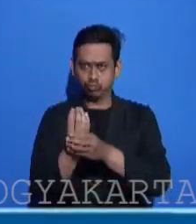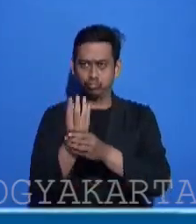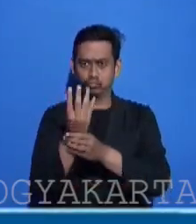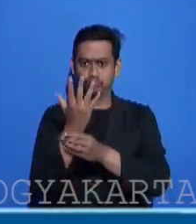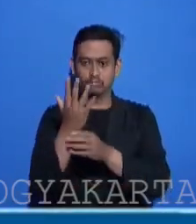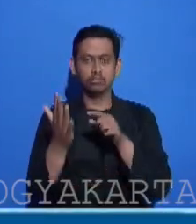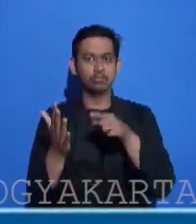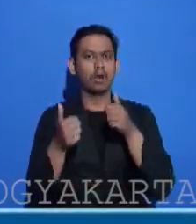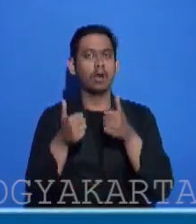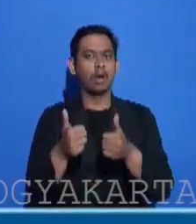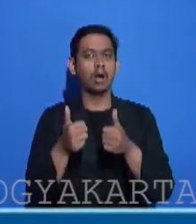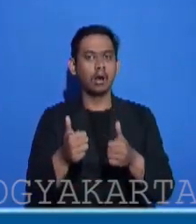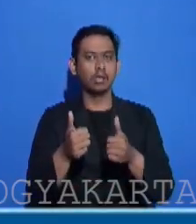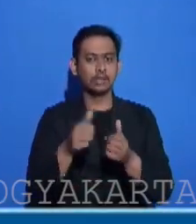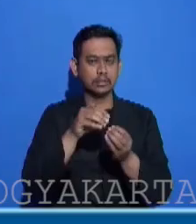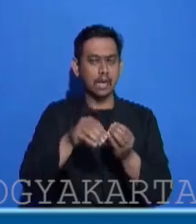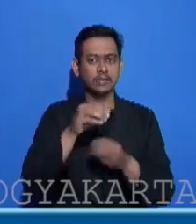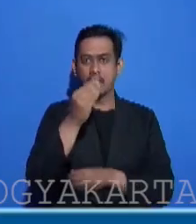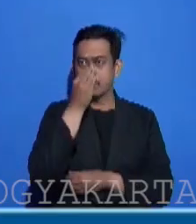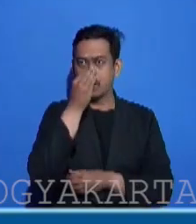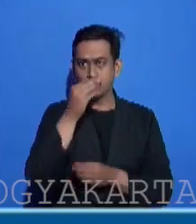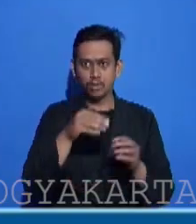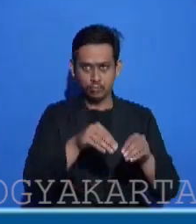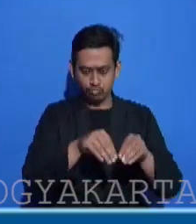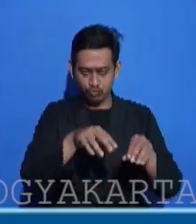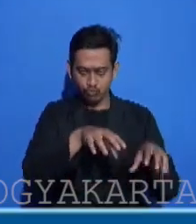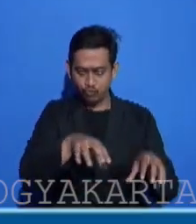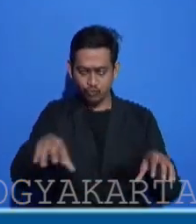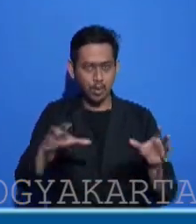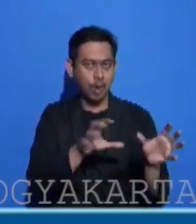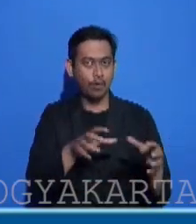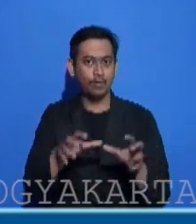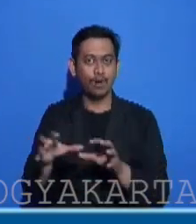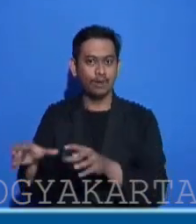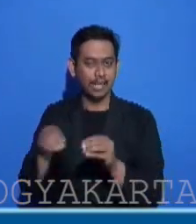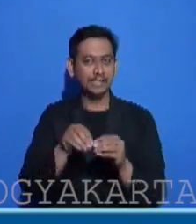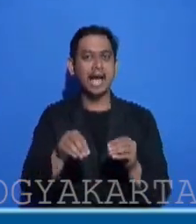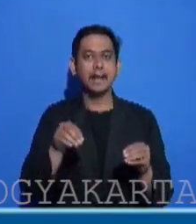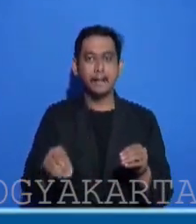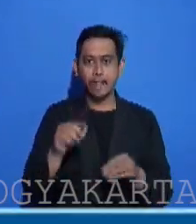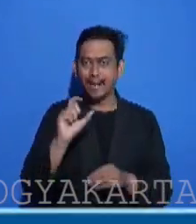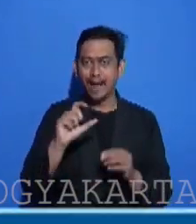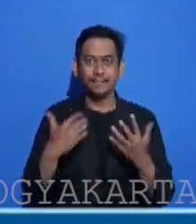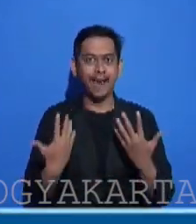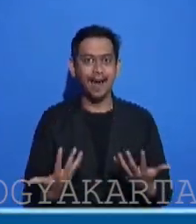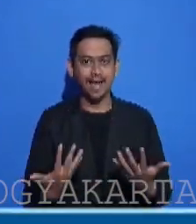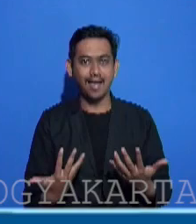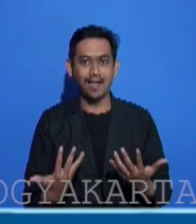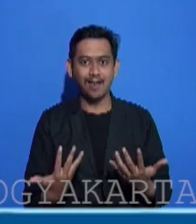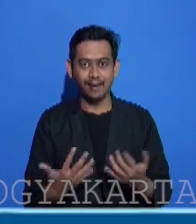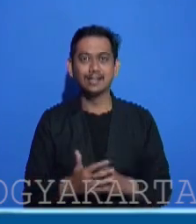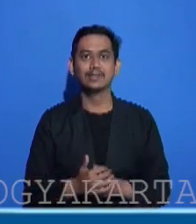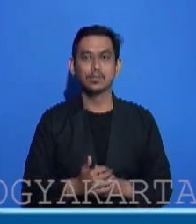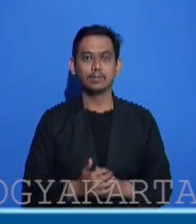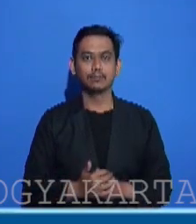stroberi meniko dipun babak dening kelempahan Tani Pelangi Bendungan mangga jaranipun Sulur ingkang lolor dipuntakan